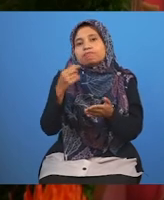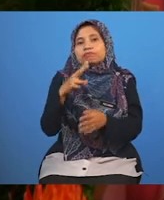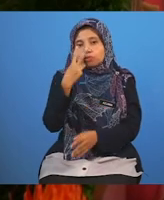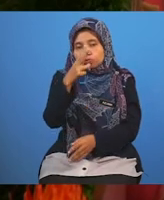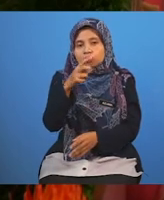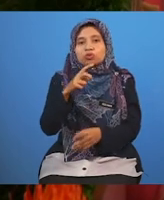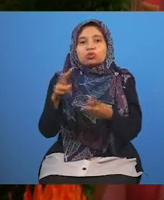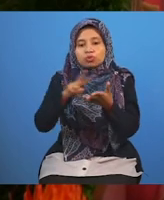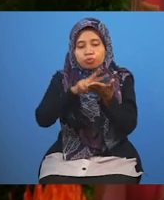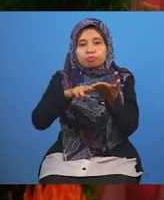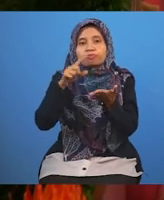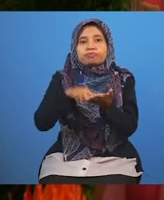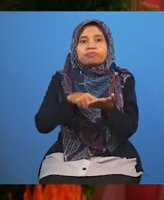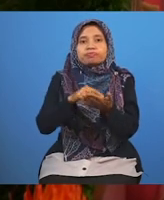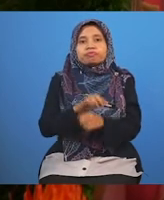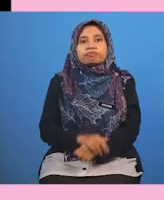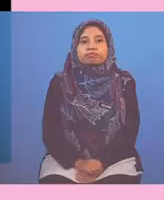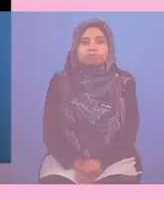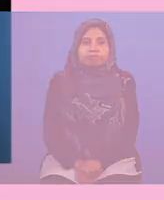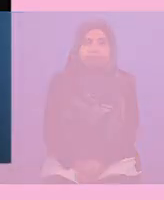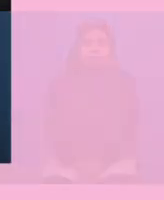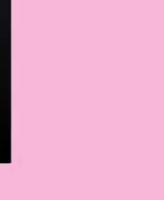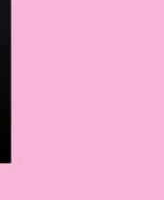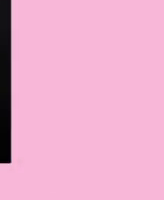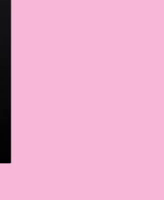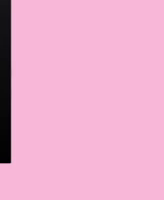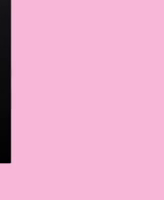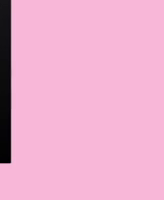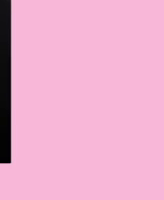ini. Semoga bermanfaat.